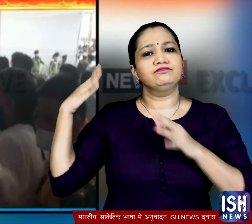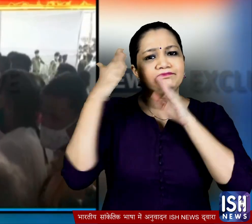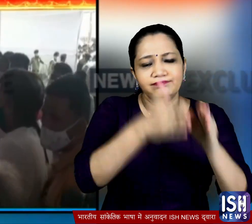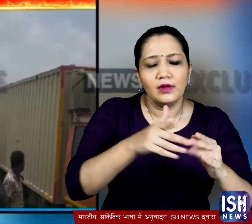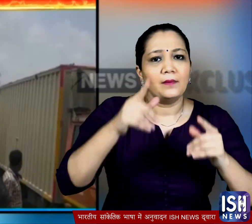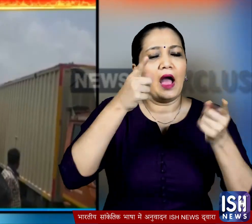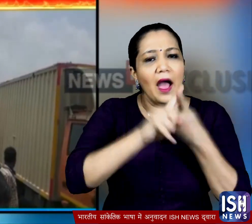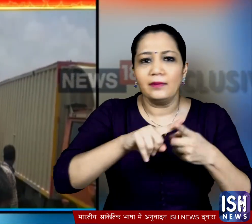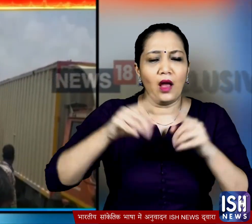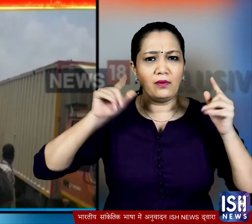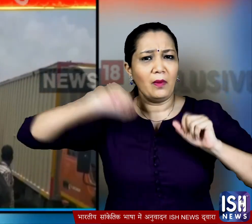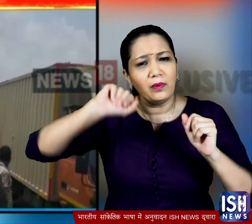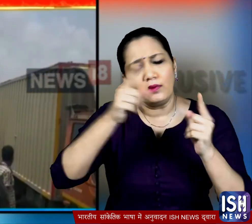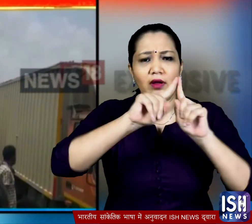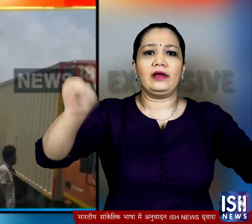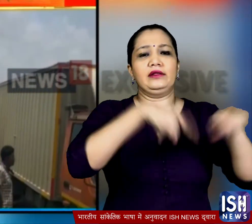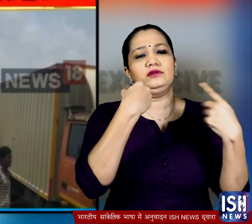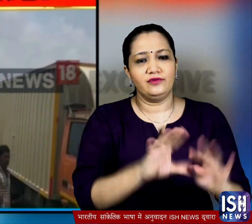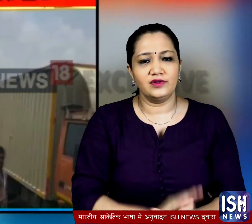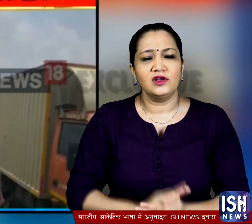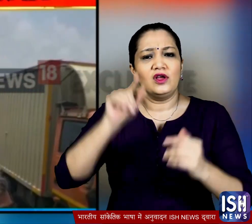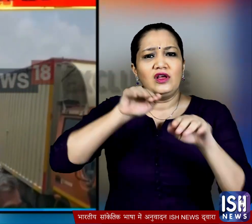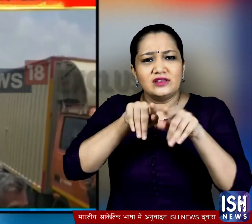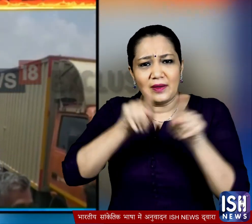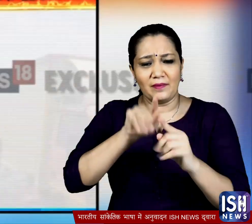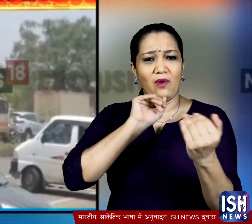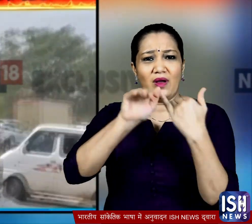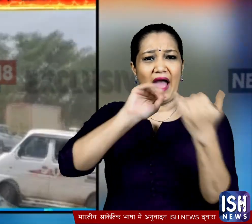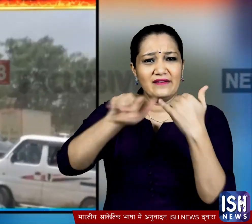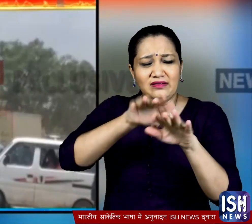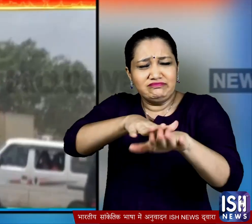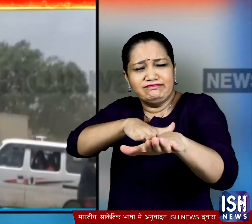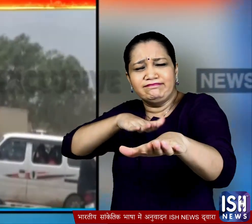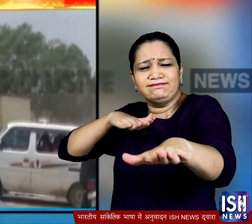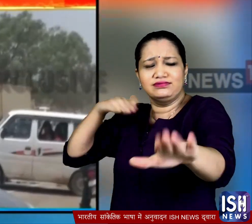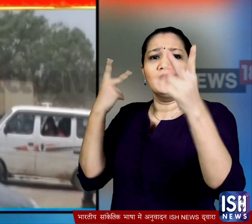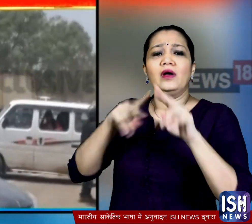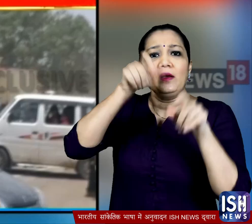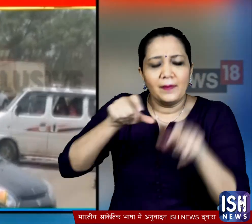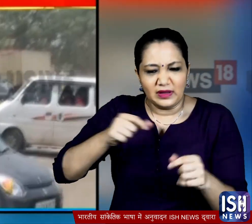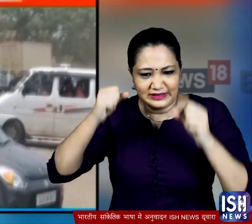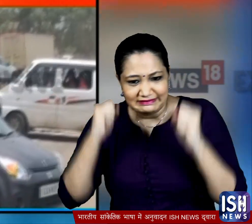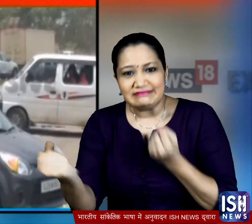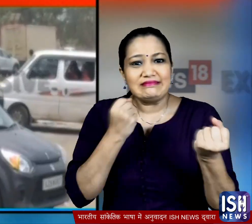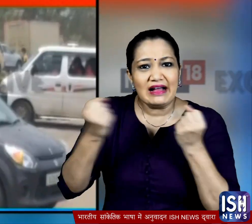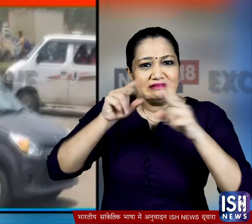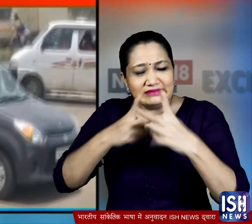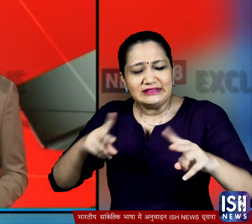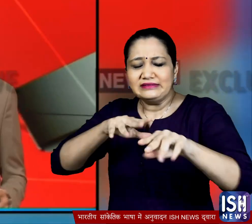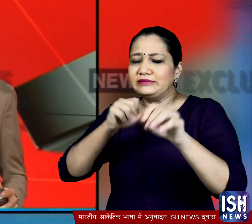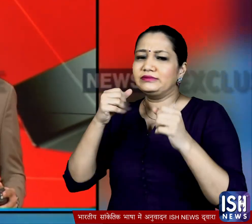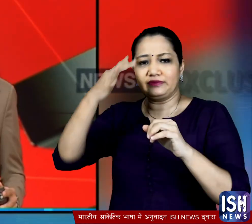उसे रद्द करना पड़ा। वहीं इस हिंसक प्रदर्शन की वजह से सड़क पर लंबा जाम लग गया, जिससे गाड़ियों में बैठे लोगों को काफी दिक्कतों का सामना करना